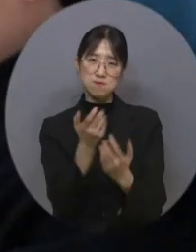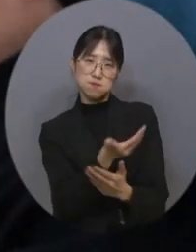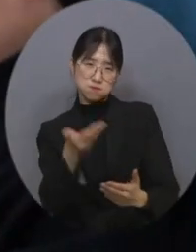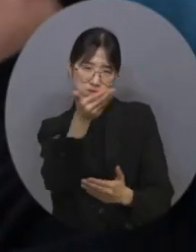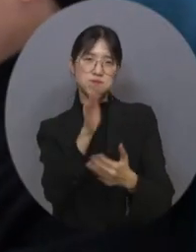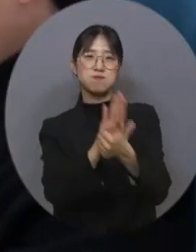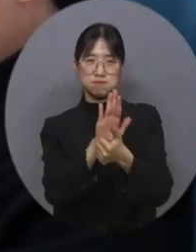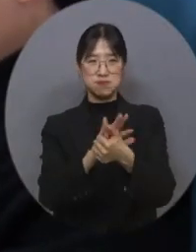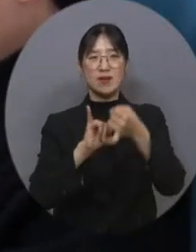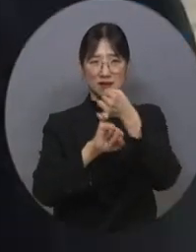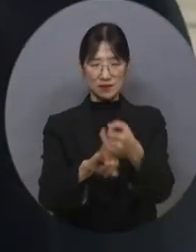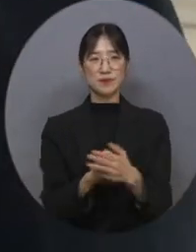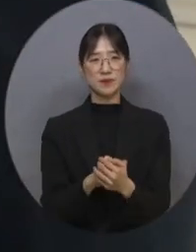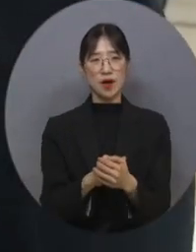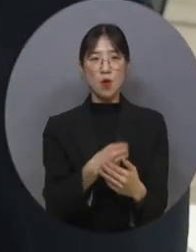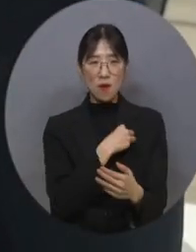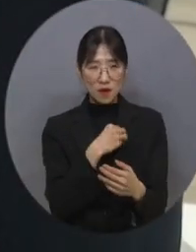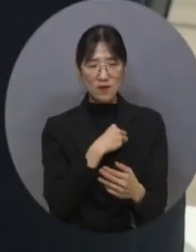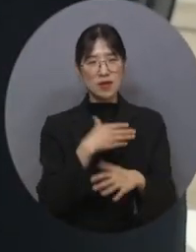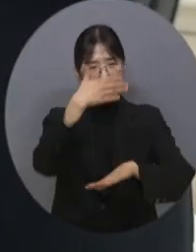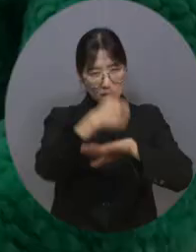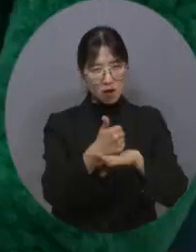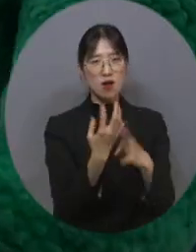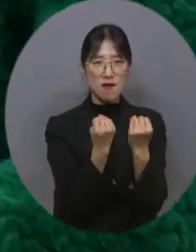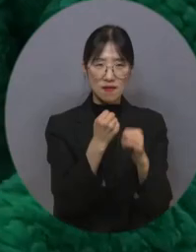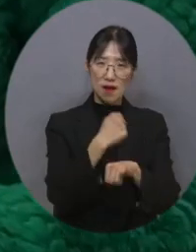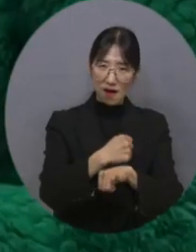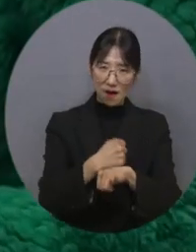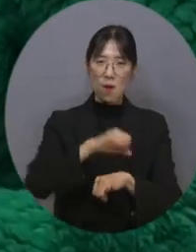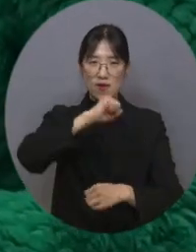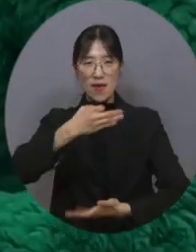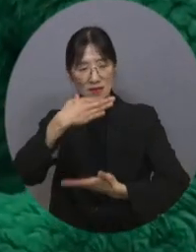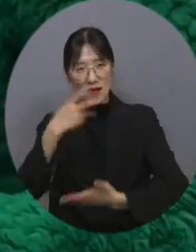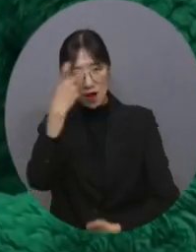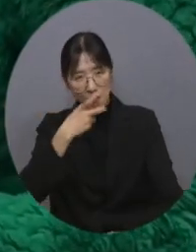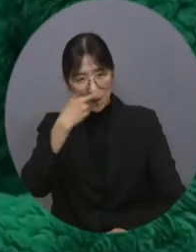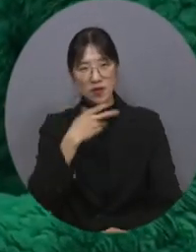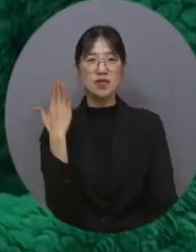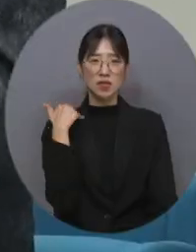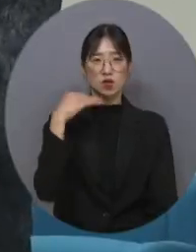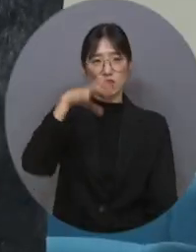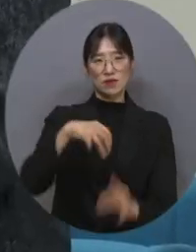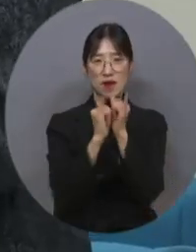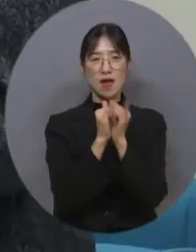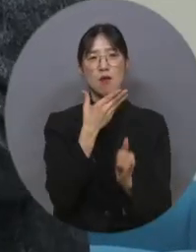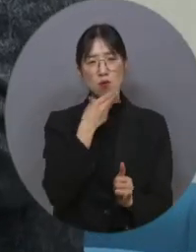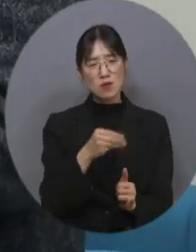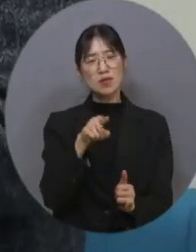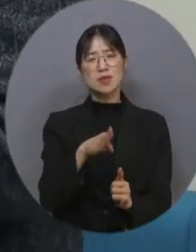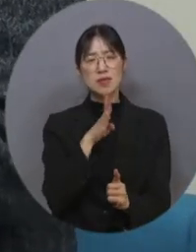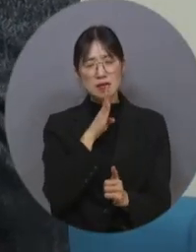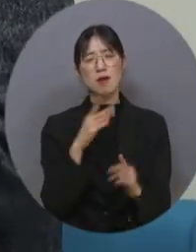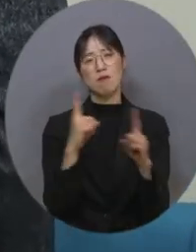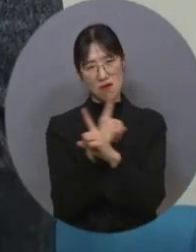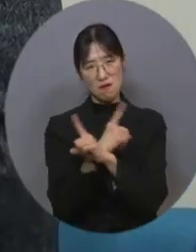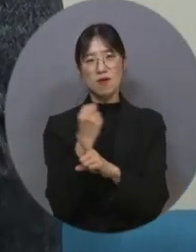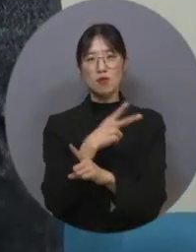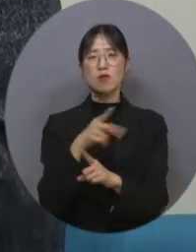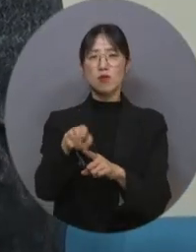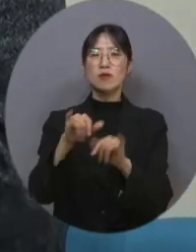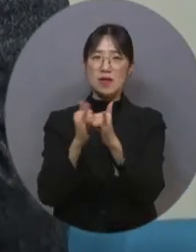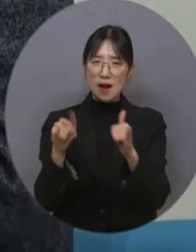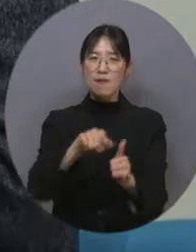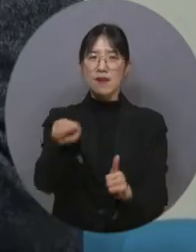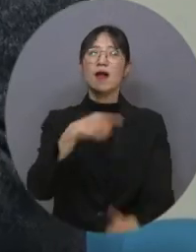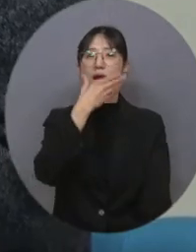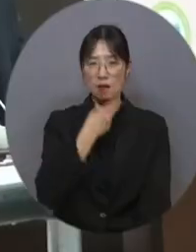회원들은 결산, 예산을 검토하며 의정부시 사회복지 현장의 개선과 대상자들의 행복, 그와